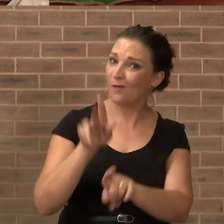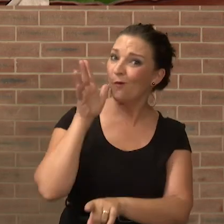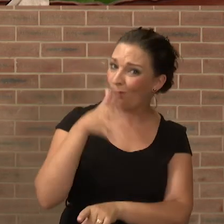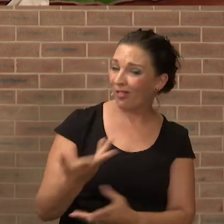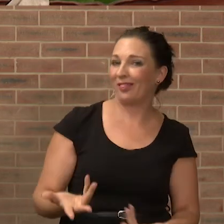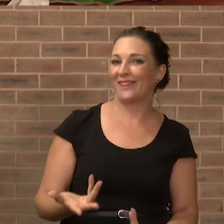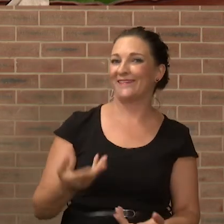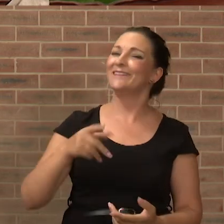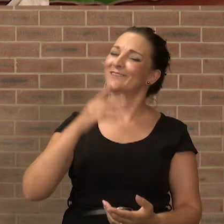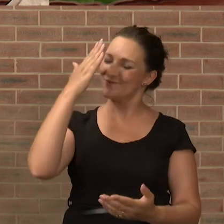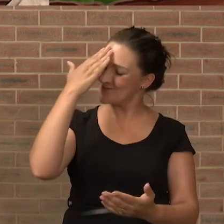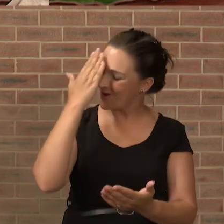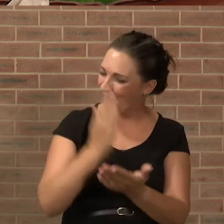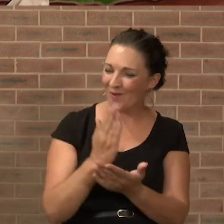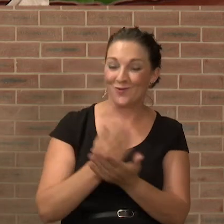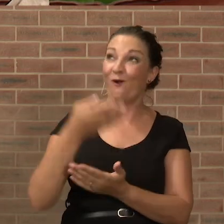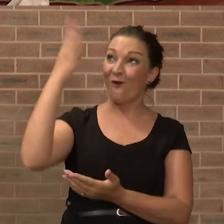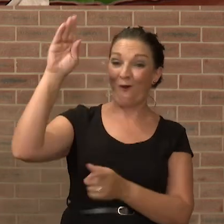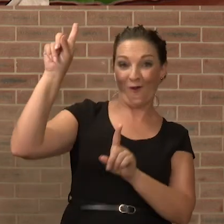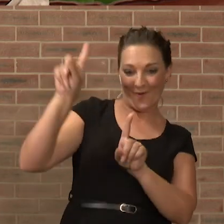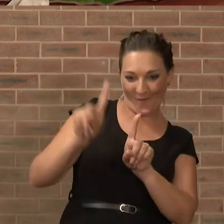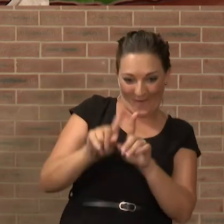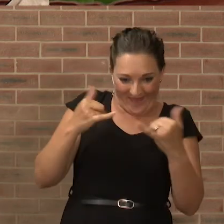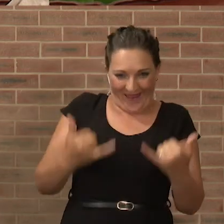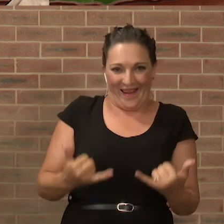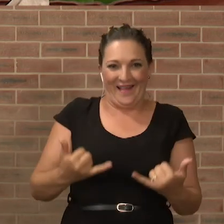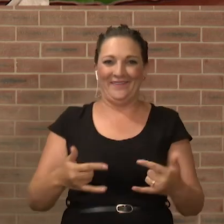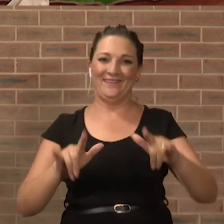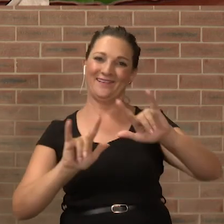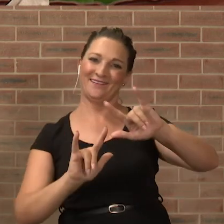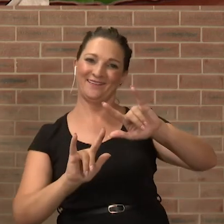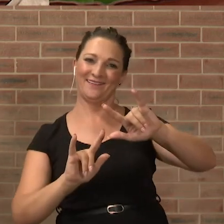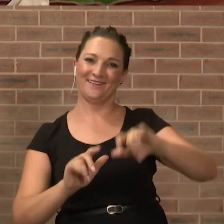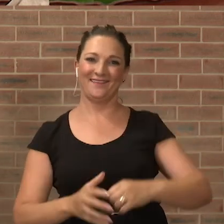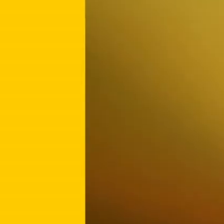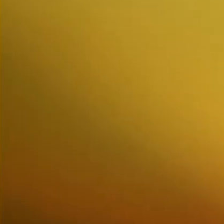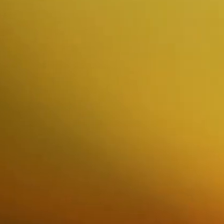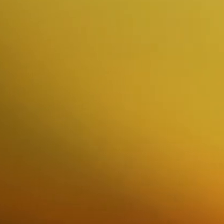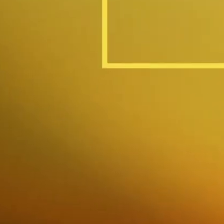en môre by jou wees. Wees verseker, God is nou by jou.